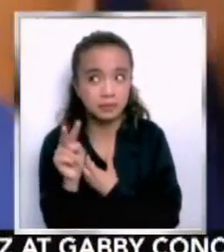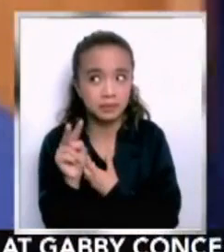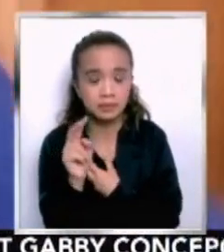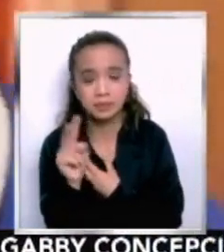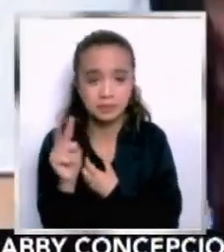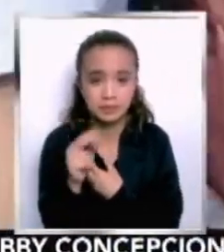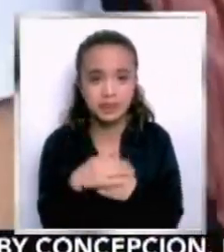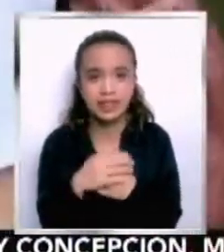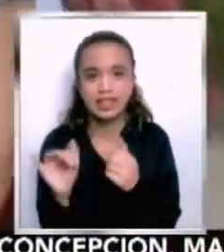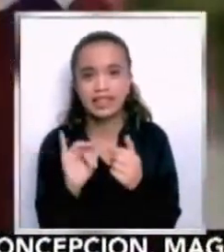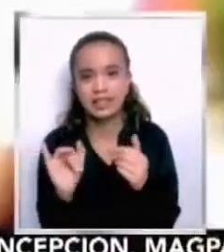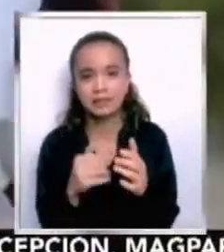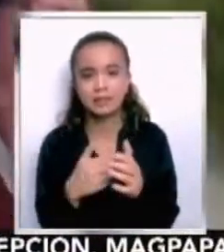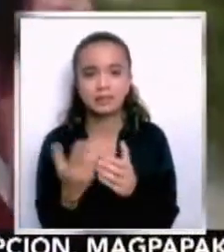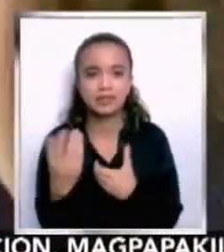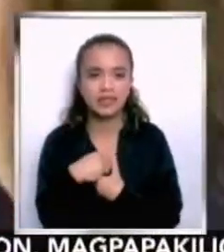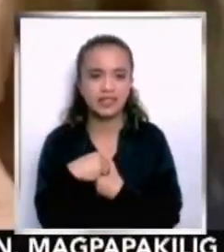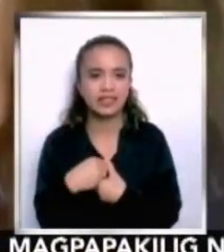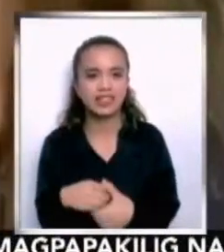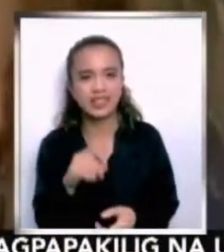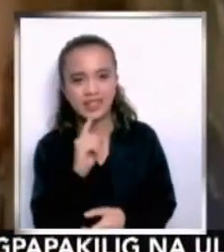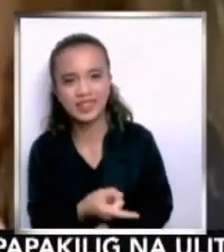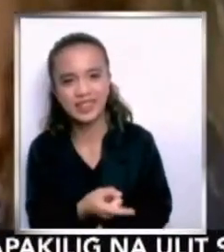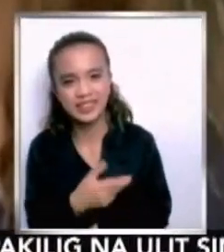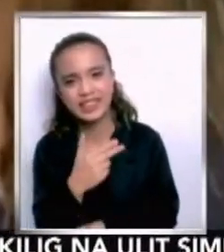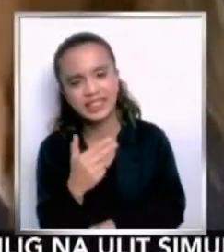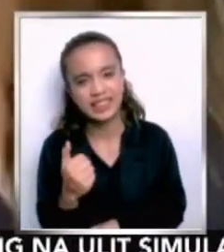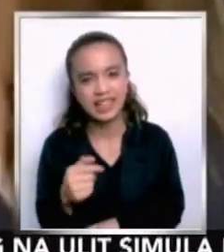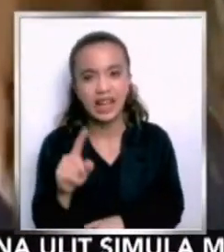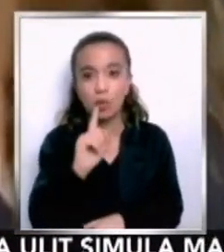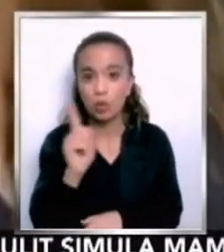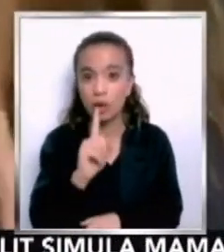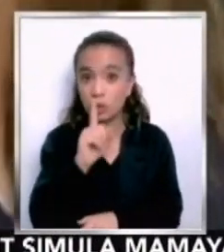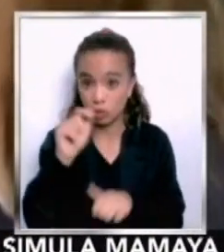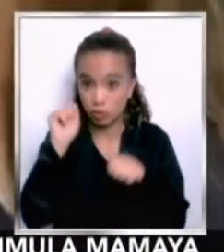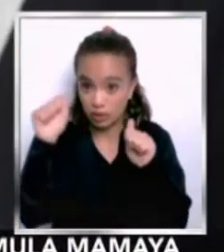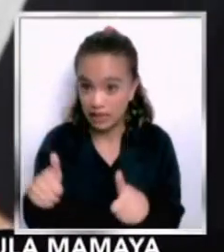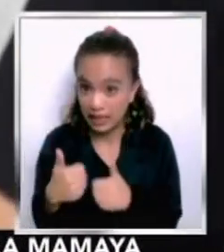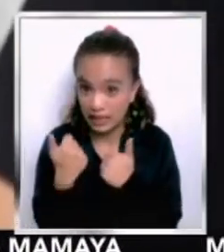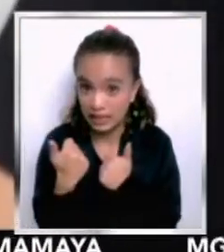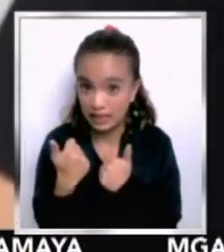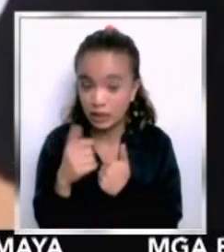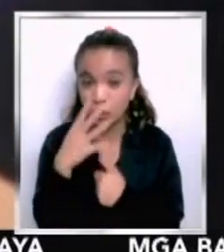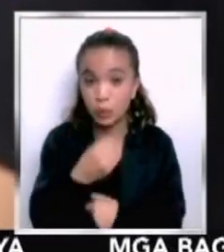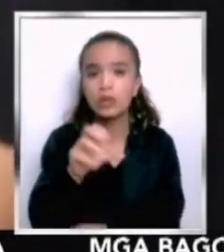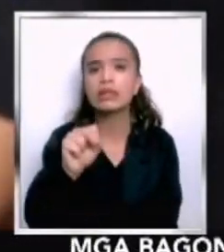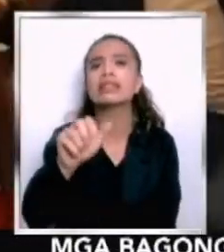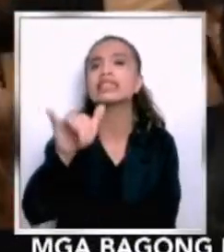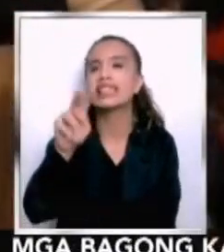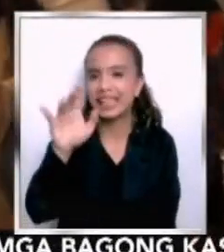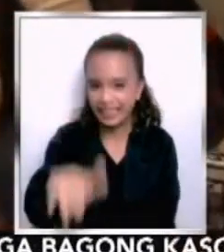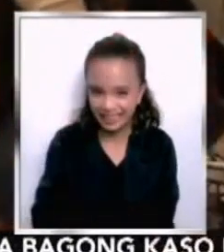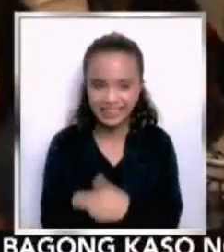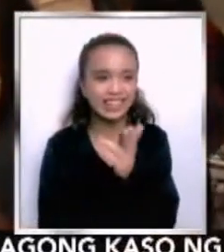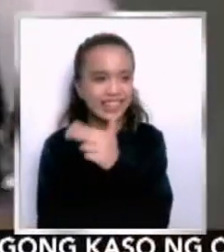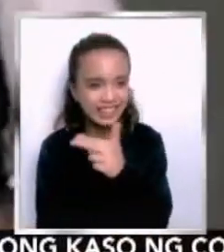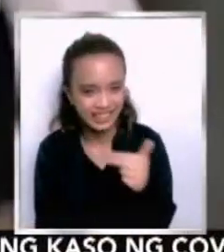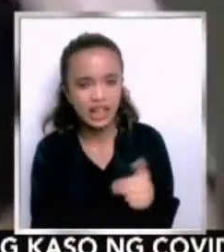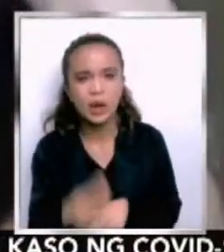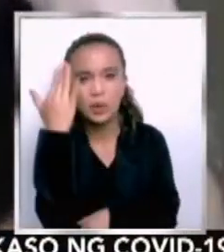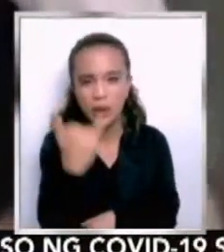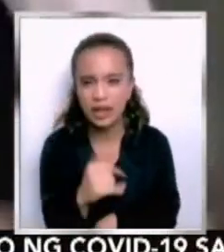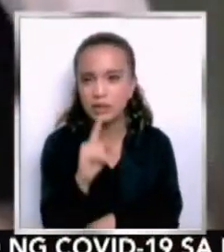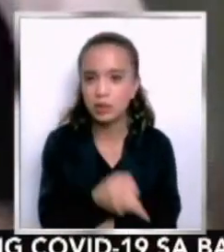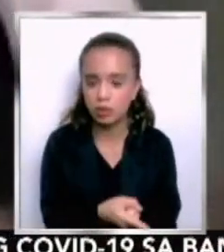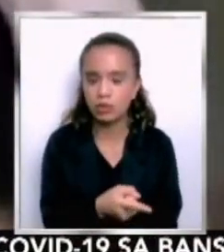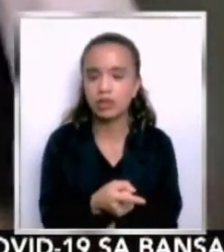talaga hindi tumawa. At ang pinaka-challenge dyan ay si Sanya. Si Sanya po ay talagang bumisngis. First